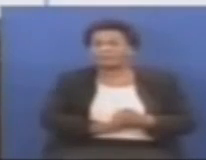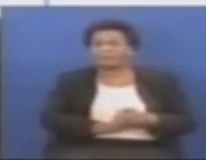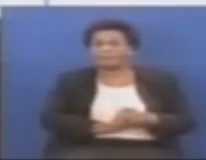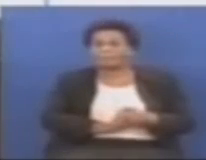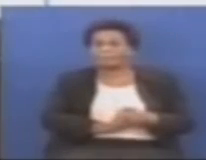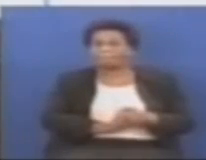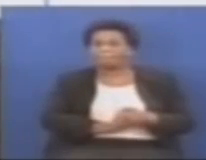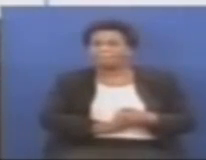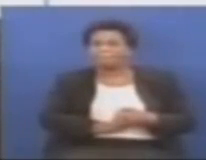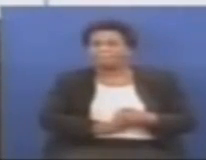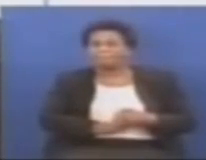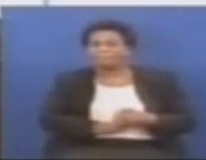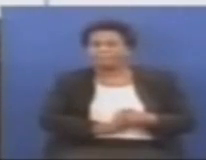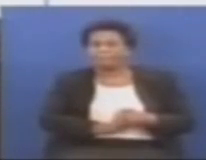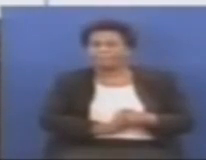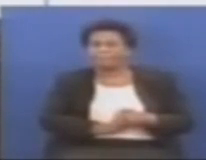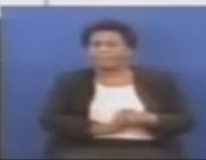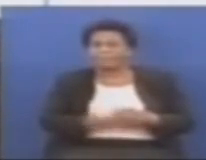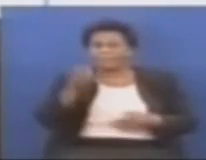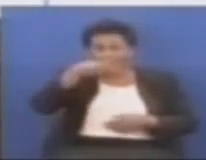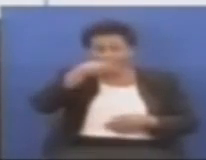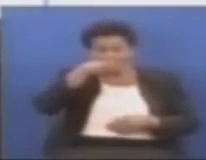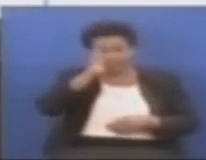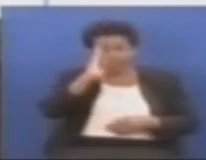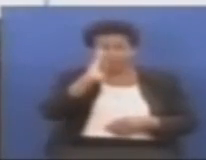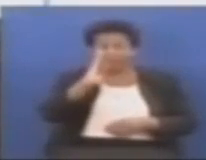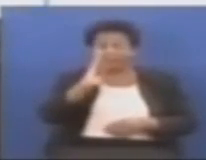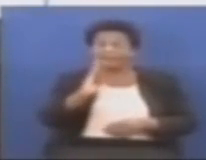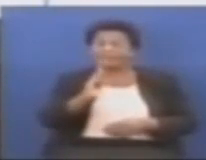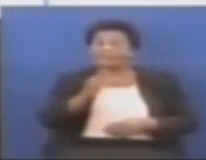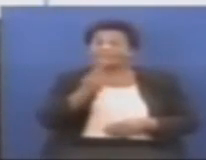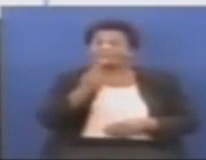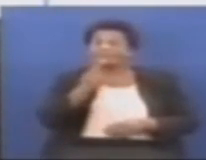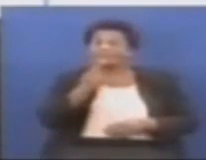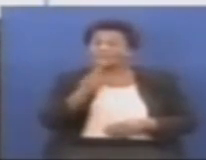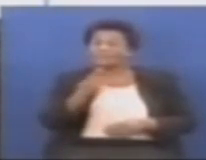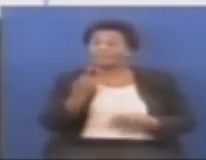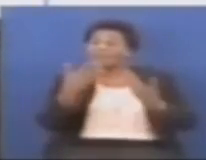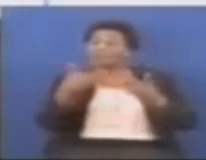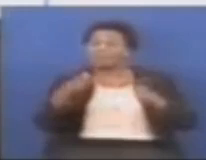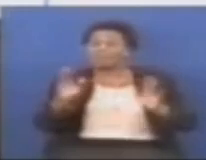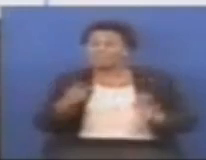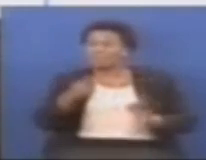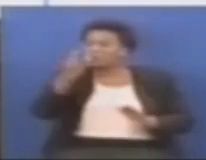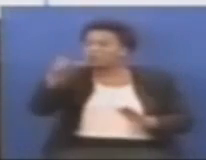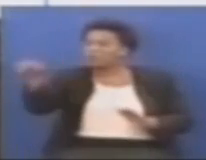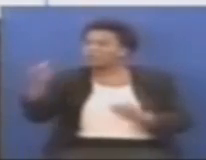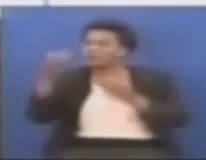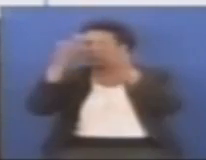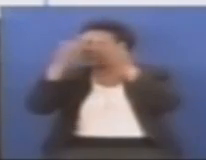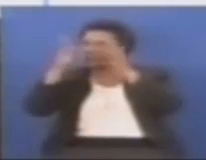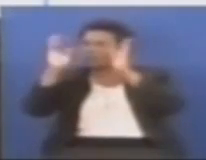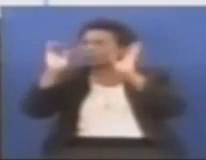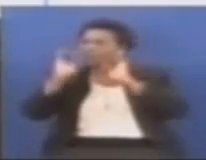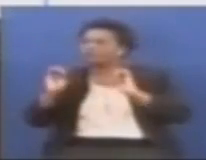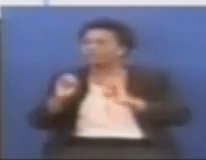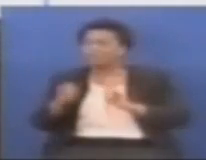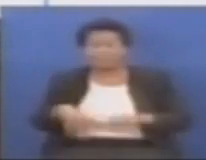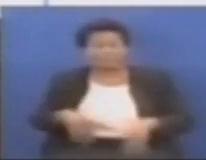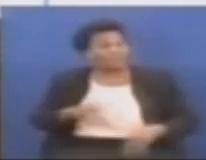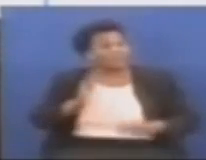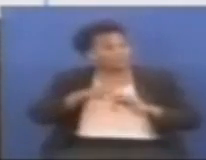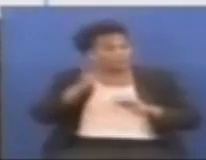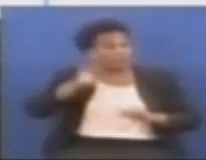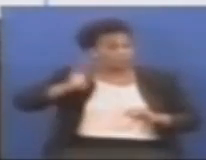mirathi. Wizara yangu kupitia RITA na wadau mbalimbali imekuwa ikitoa elimu